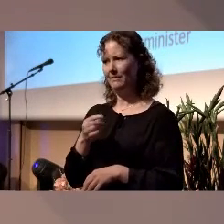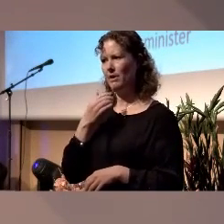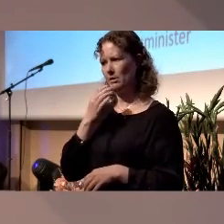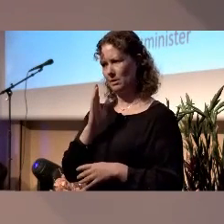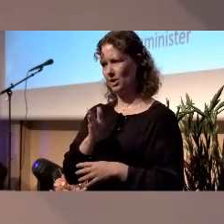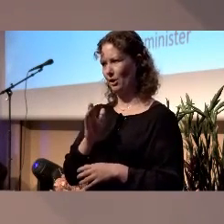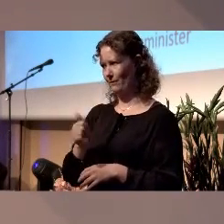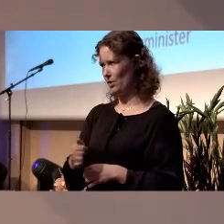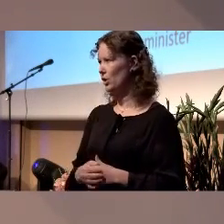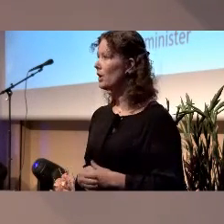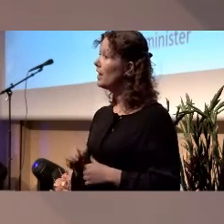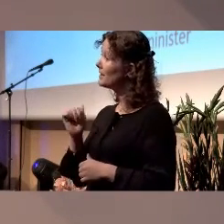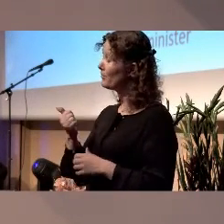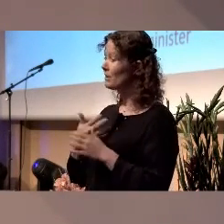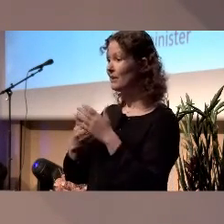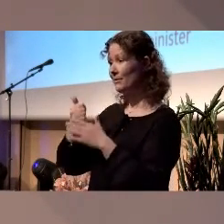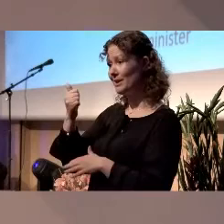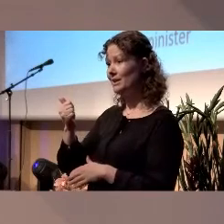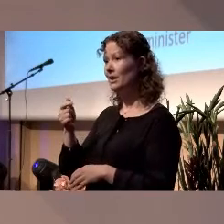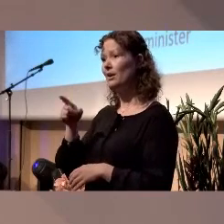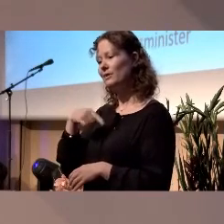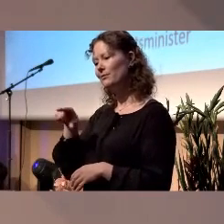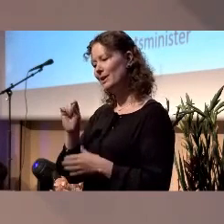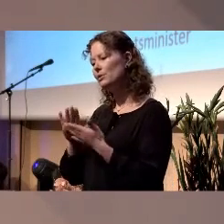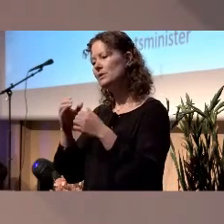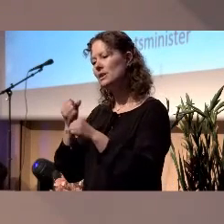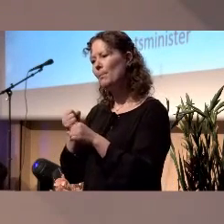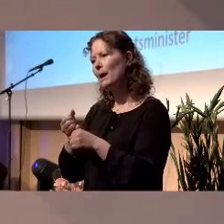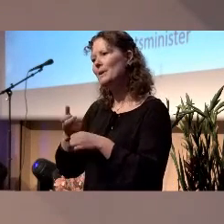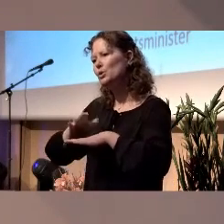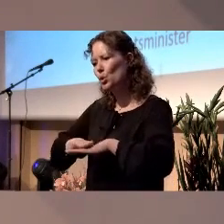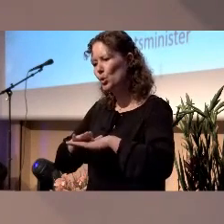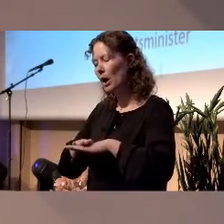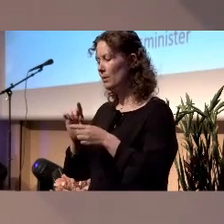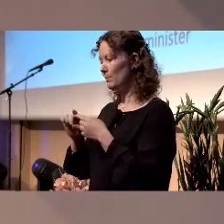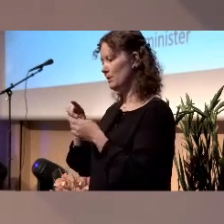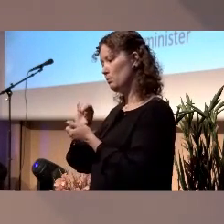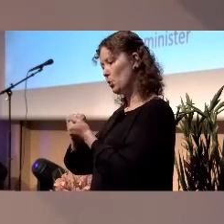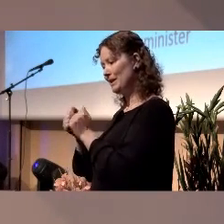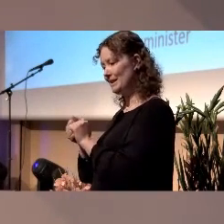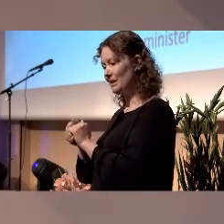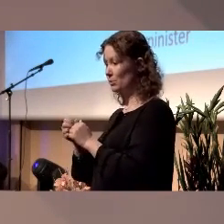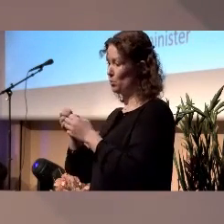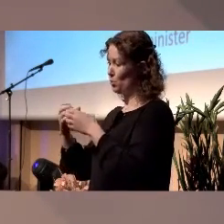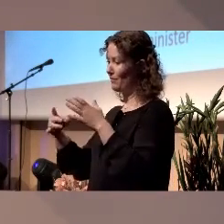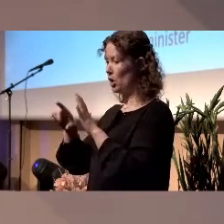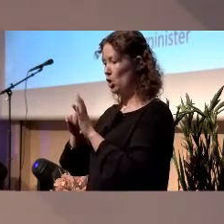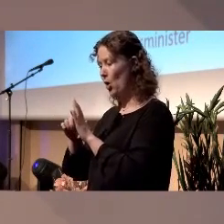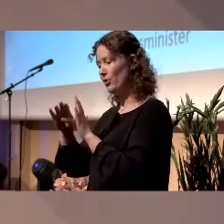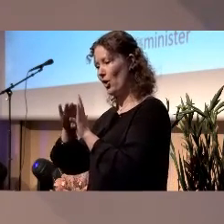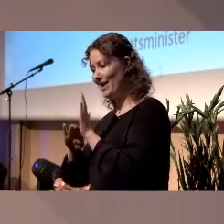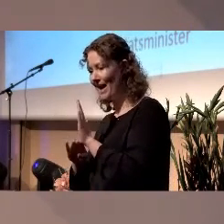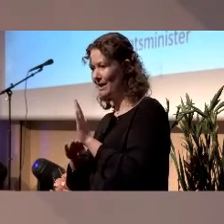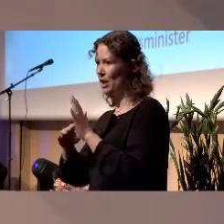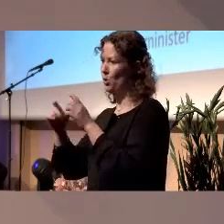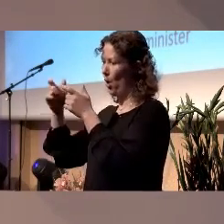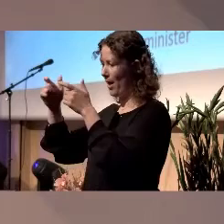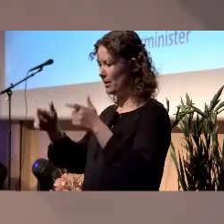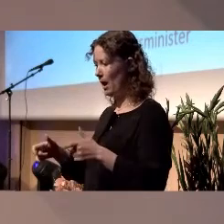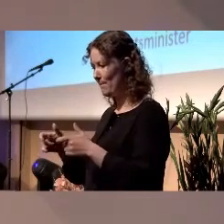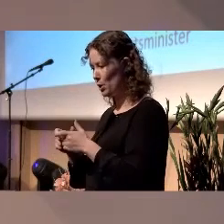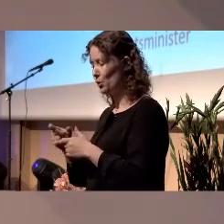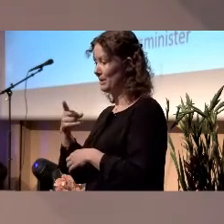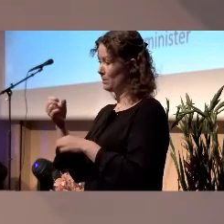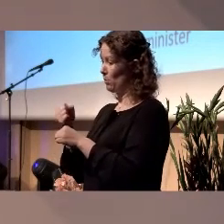for. Derfor er det viktig at vi finner et samarbeidsgrunnlag mellom politikerne som utvikler mange lover og regler og rammer rundt dette, de som jobber